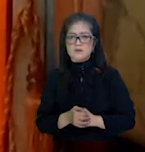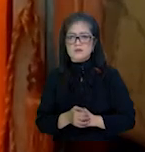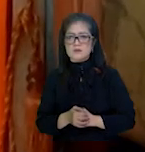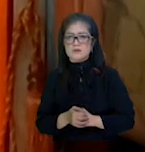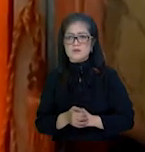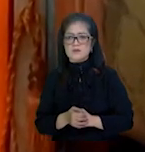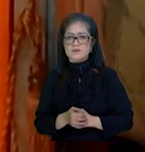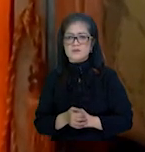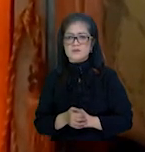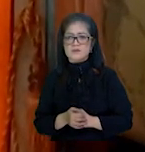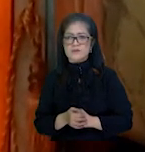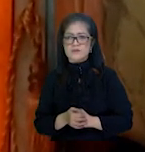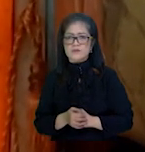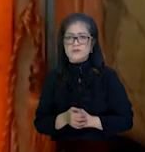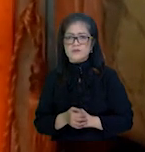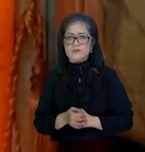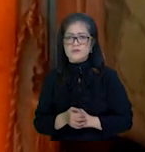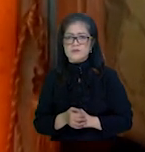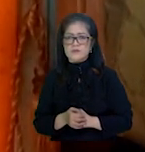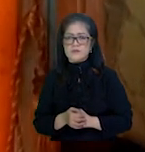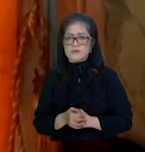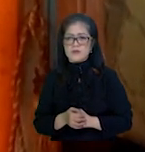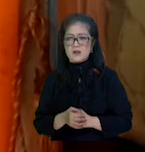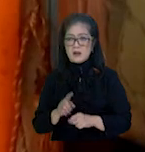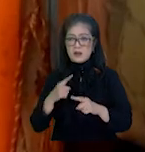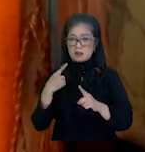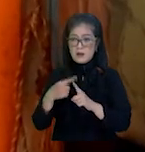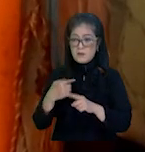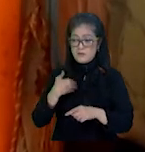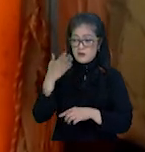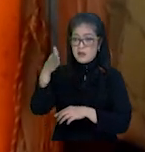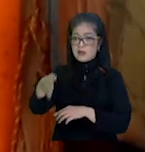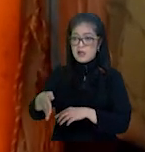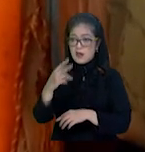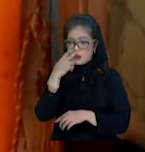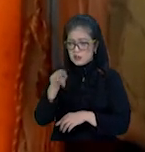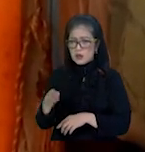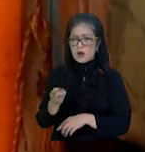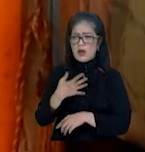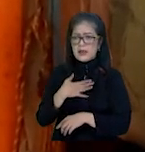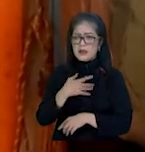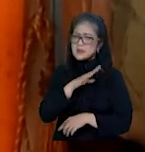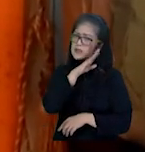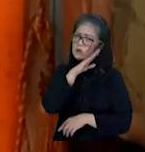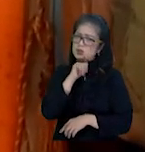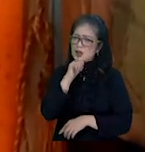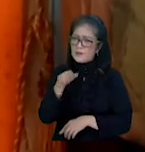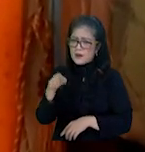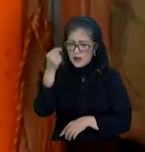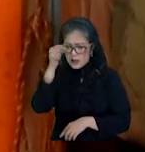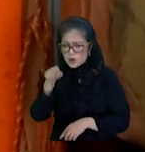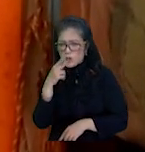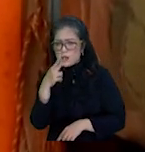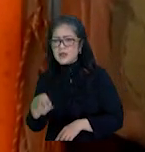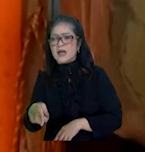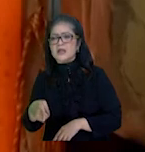Buka, terus karena saya tahu ada orang tidur di kantor, terus akhirnya saya tutup lagi. Terus akhirnya saya